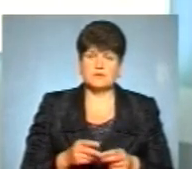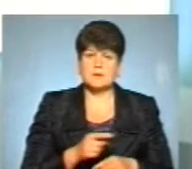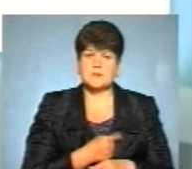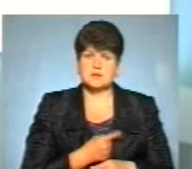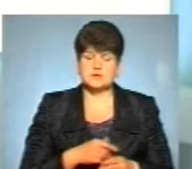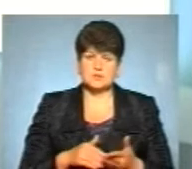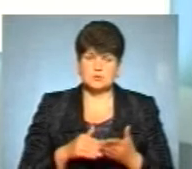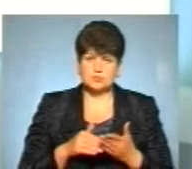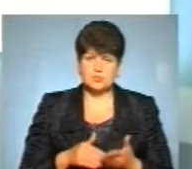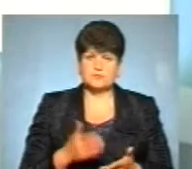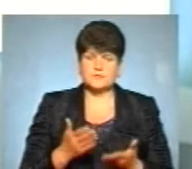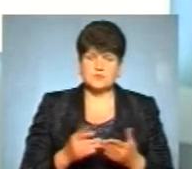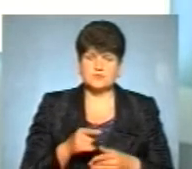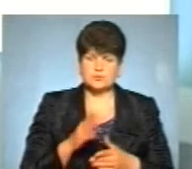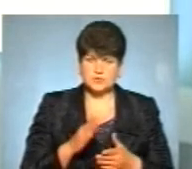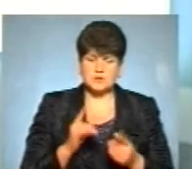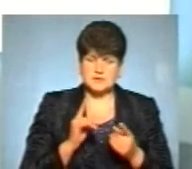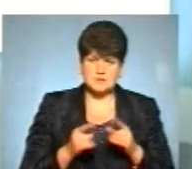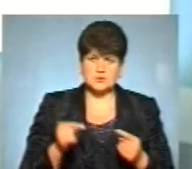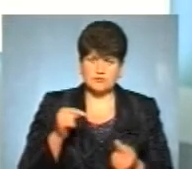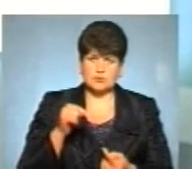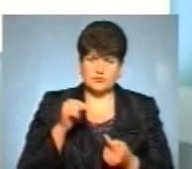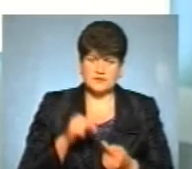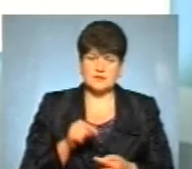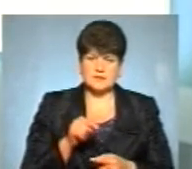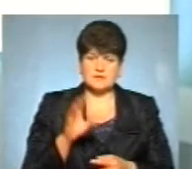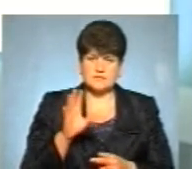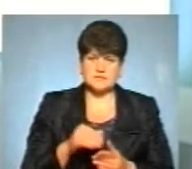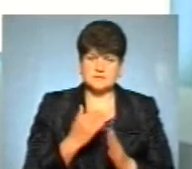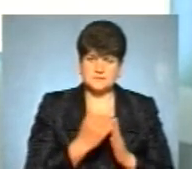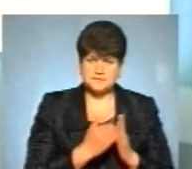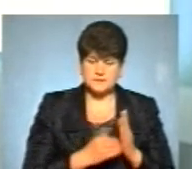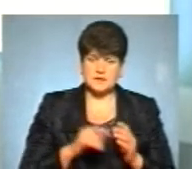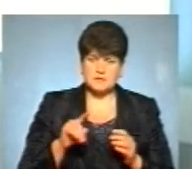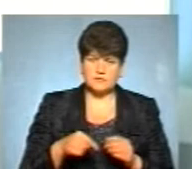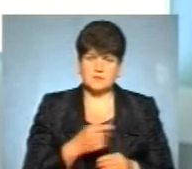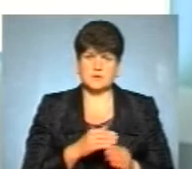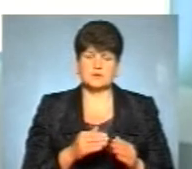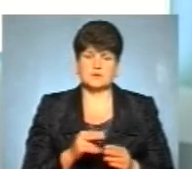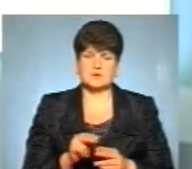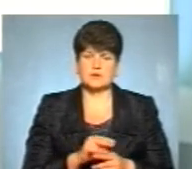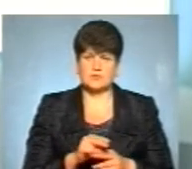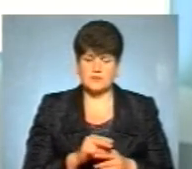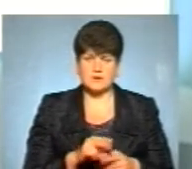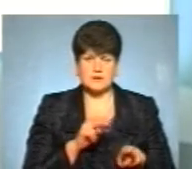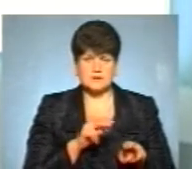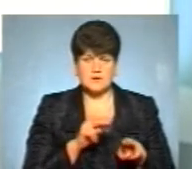І якщо він буде дійсно відповідати тим всім критеріям, які вимагають стаціонарного лікування, які вимагають